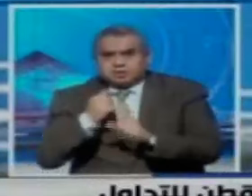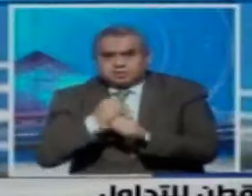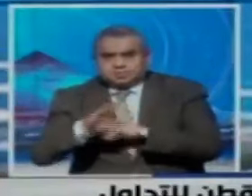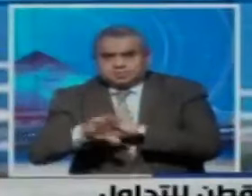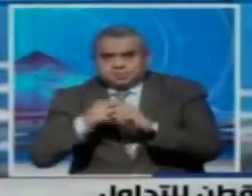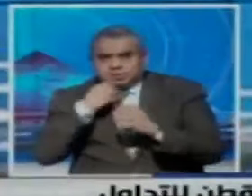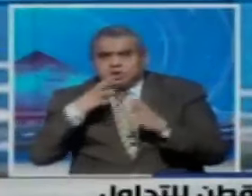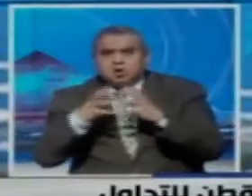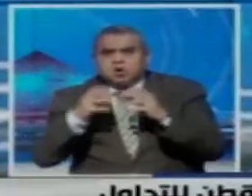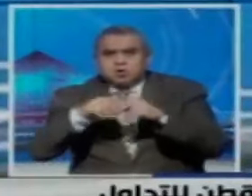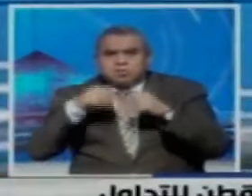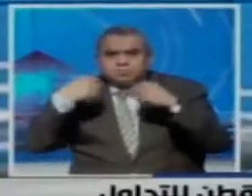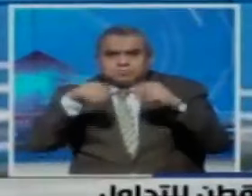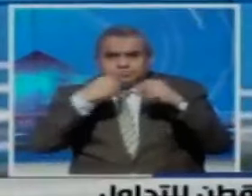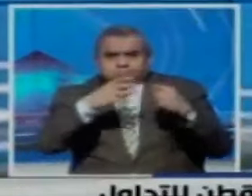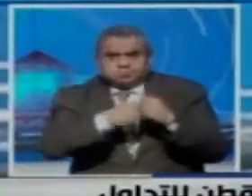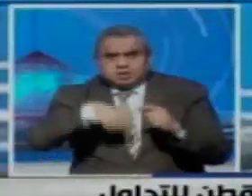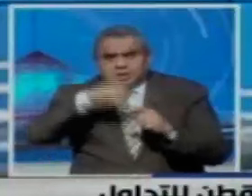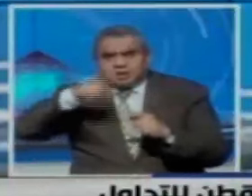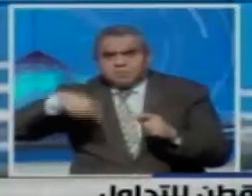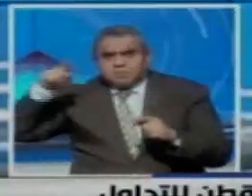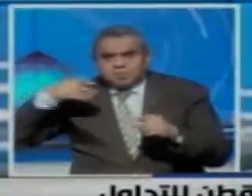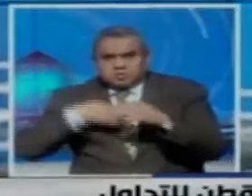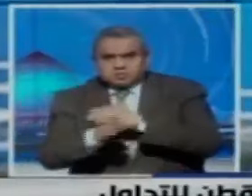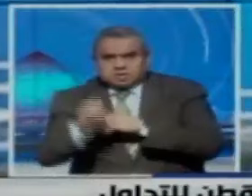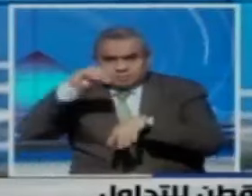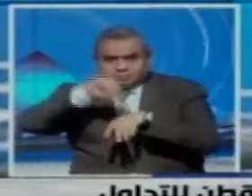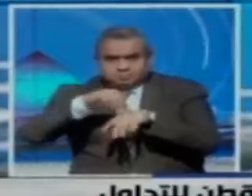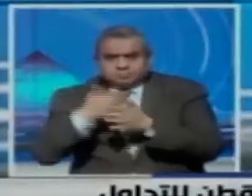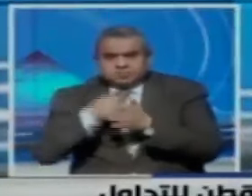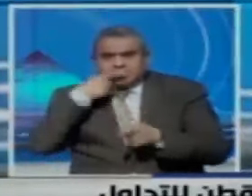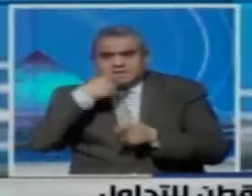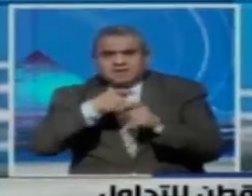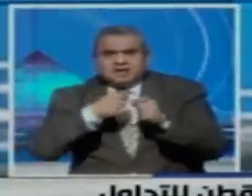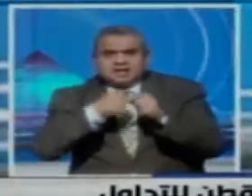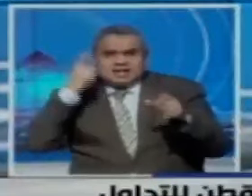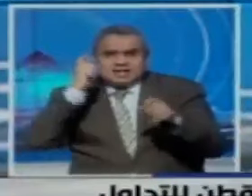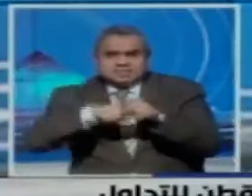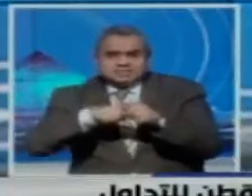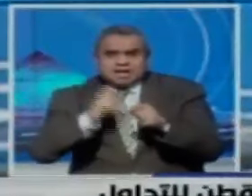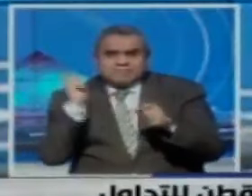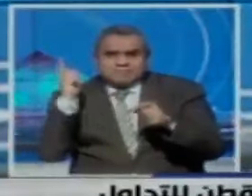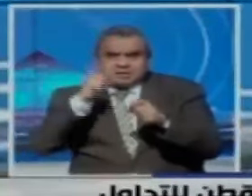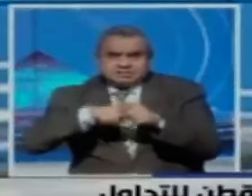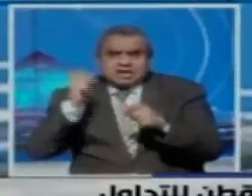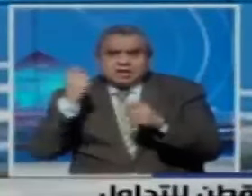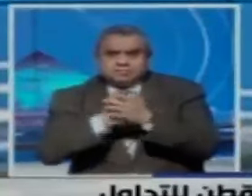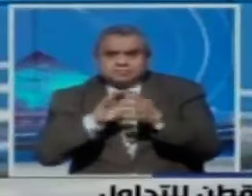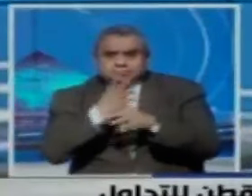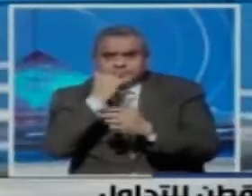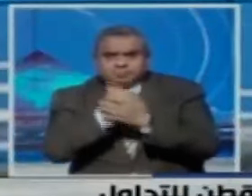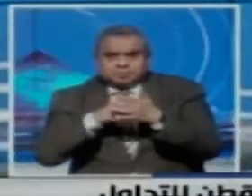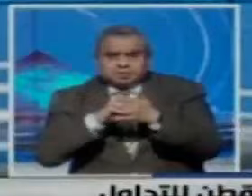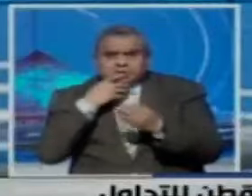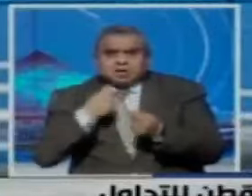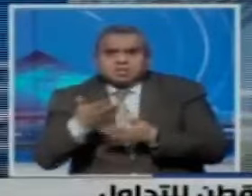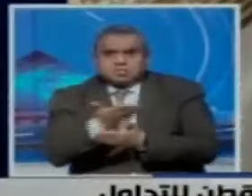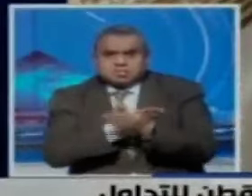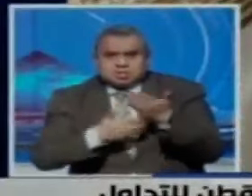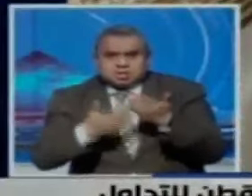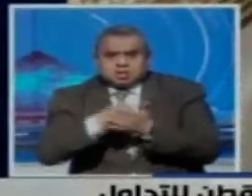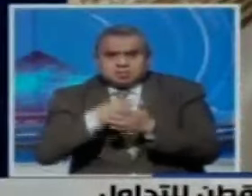القطن المصري للتداول ضمن البورصة السلعية، بما يسهم في تحسين وتنظيم عملية تسويق وتجارة القطن.